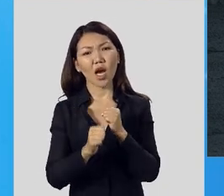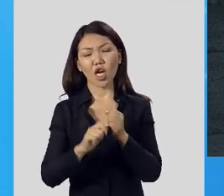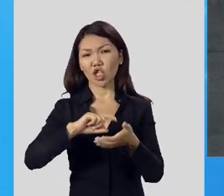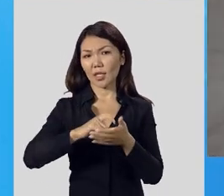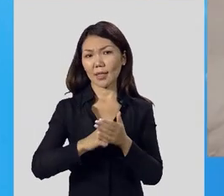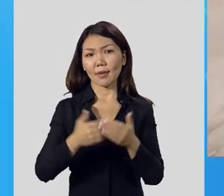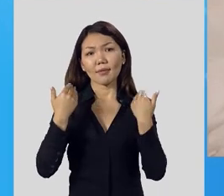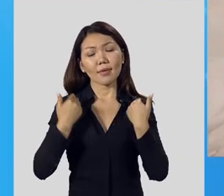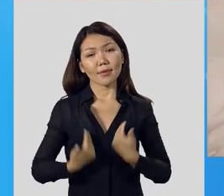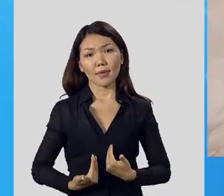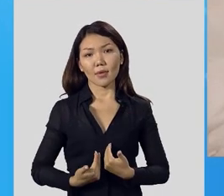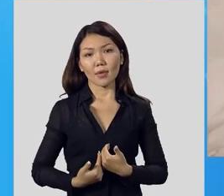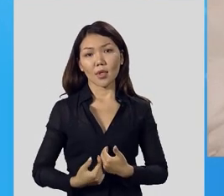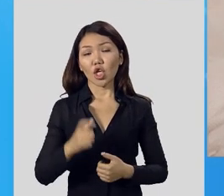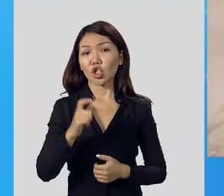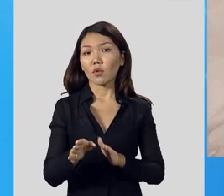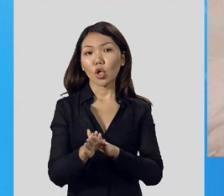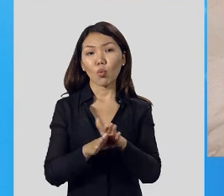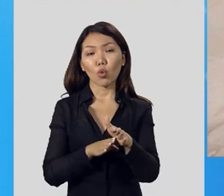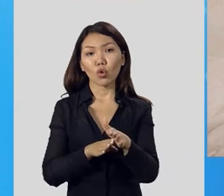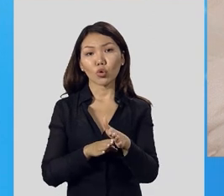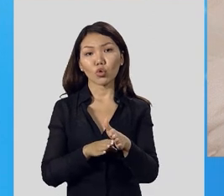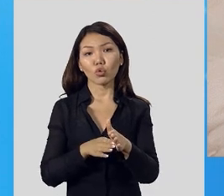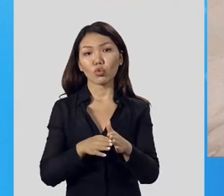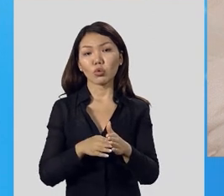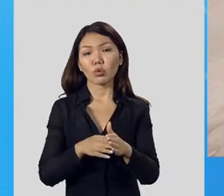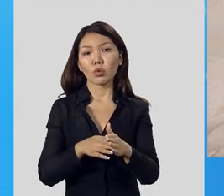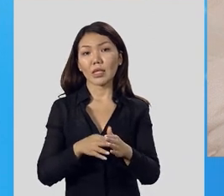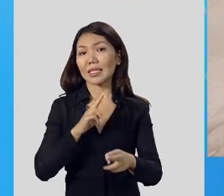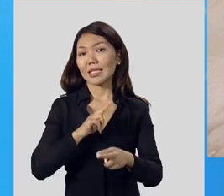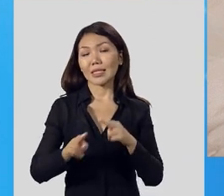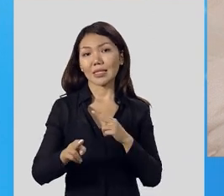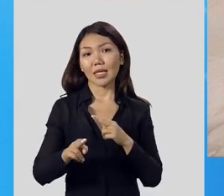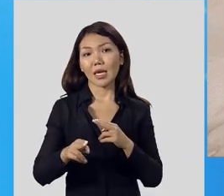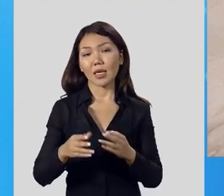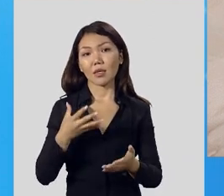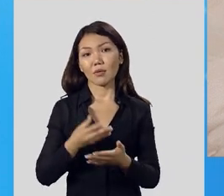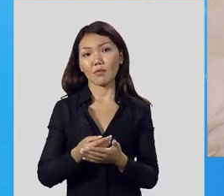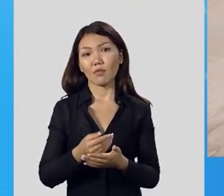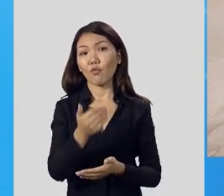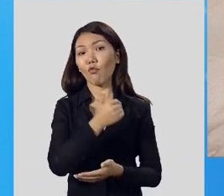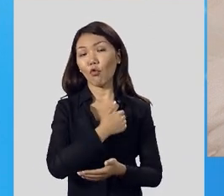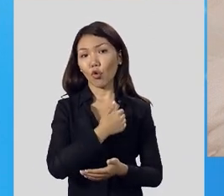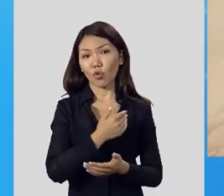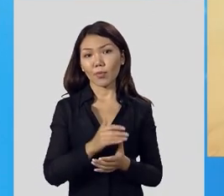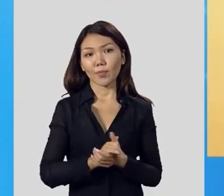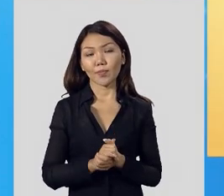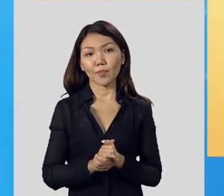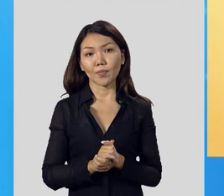тела. Человек полностью теряет волю и становится рабом пагубной